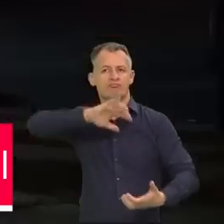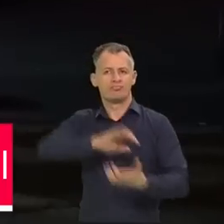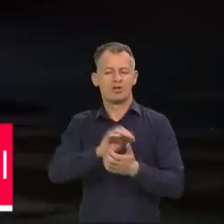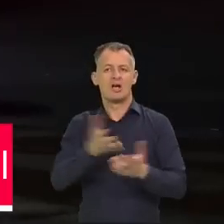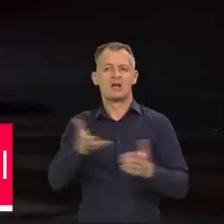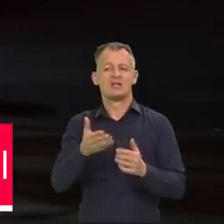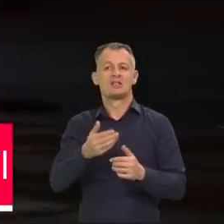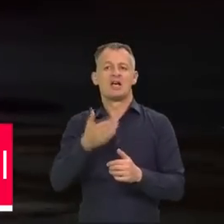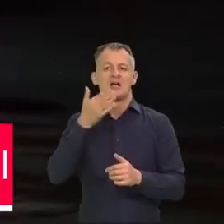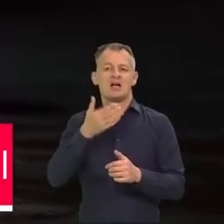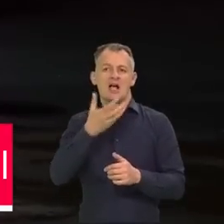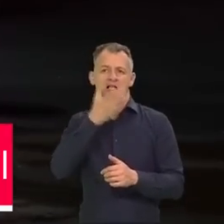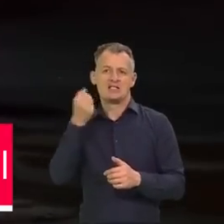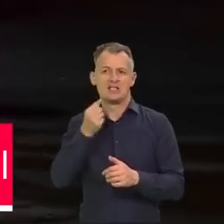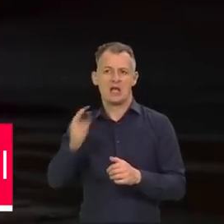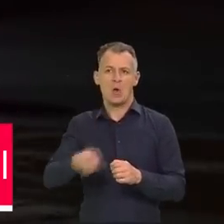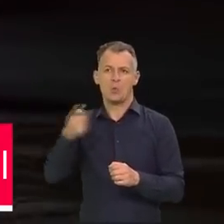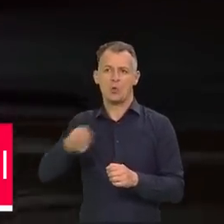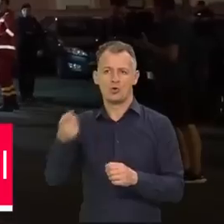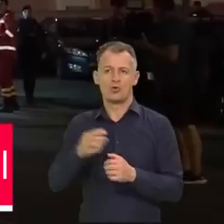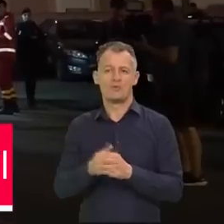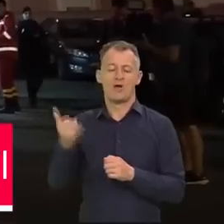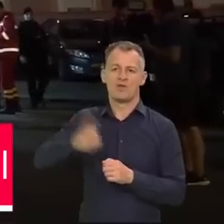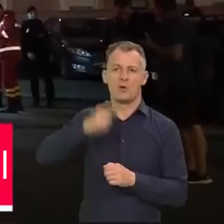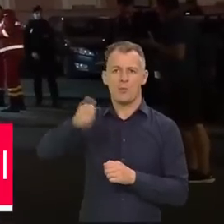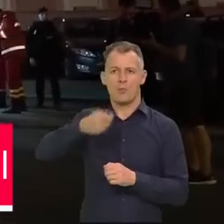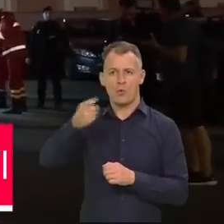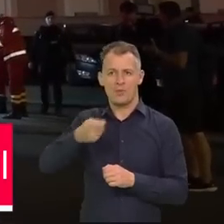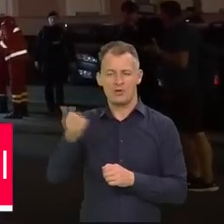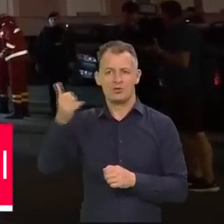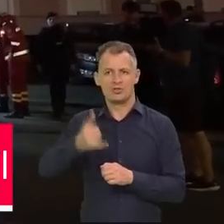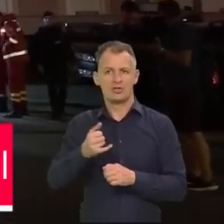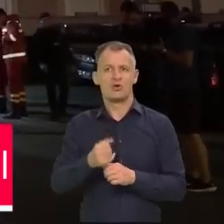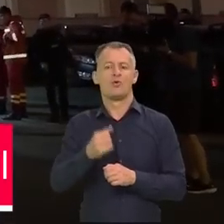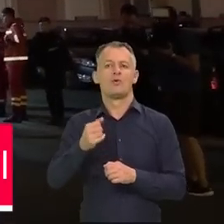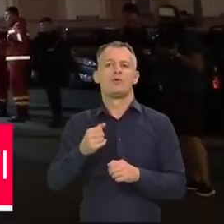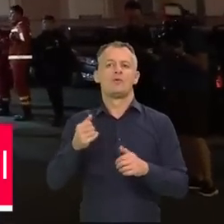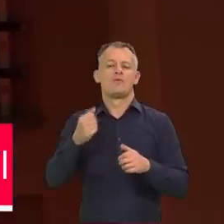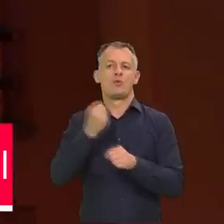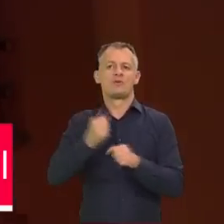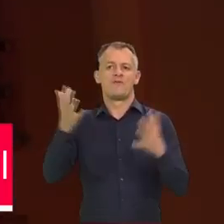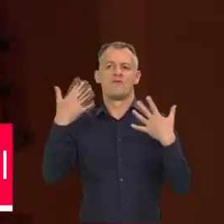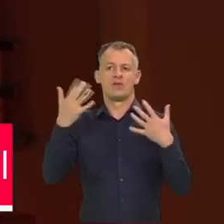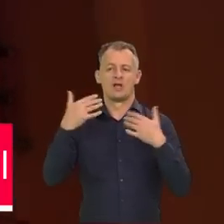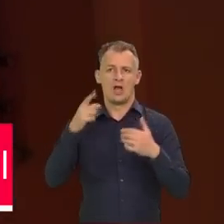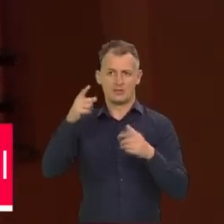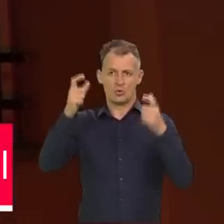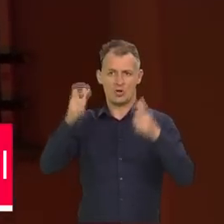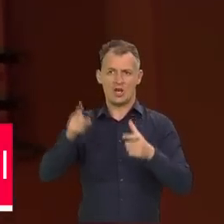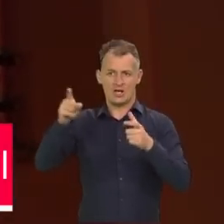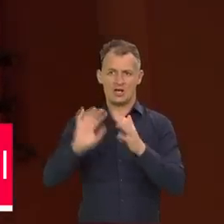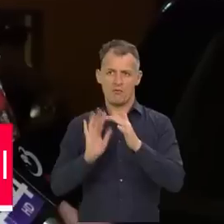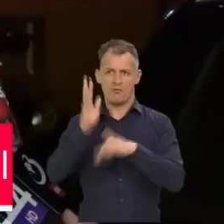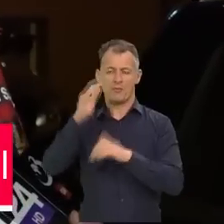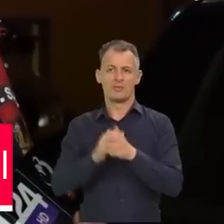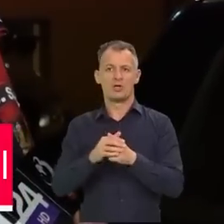motor. Militarii de la ISO au răcit compresorul încins și au ventilat încăperile clădirii evacuate. Colegii de la pompieri au intervenit,